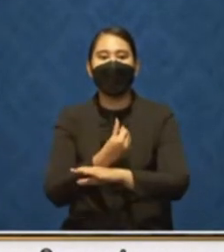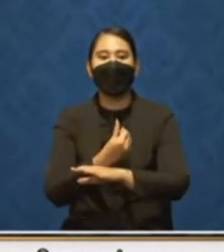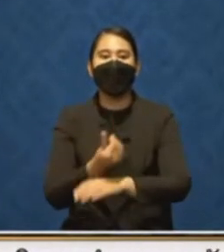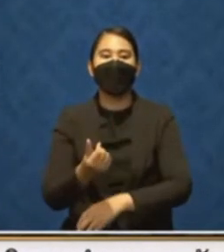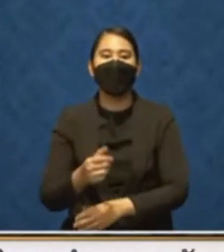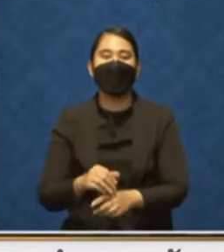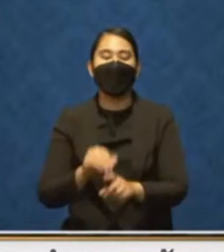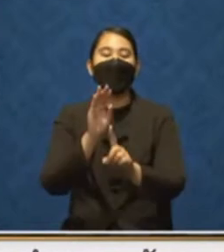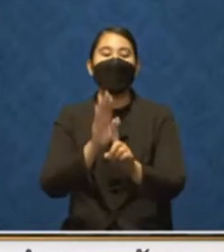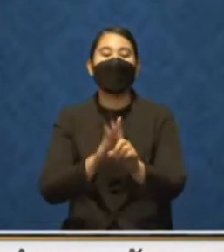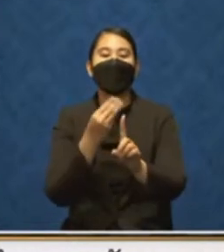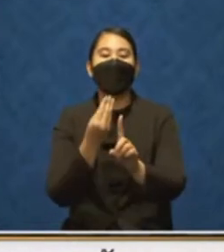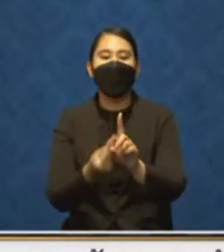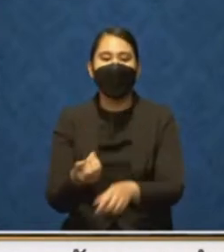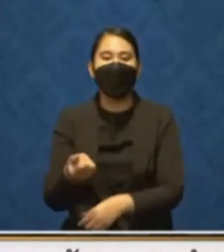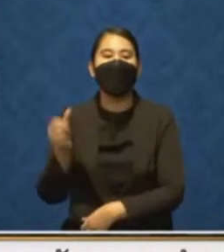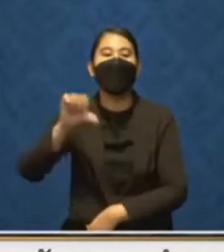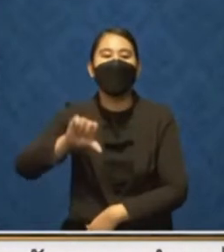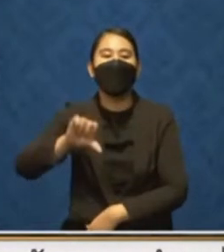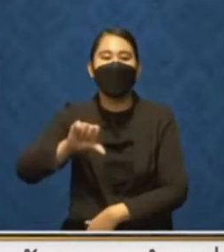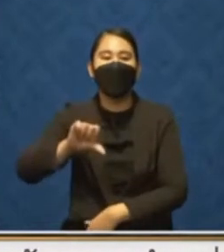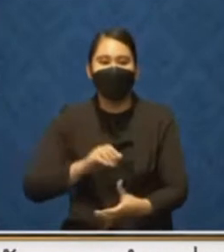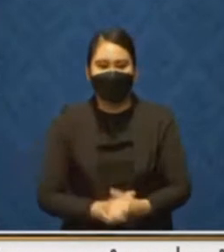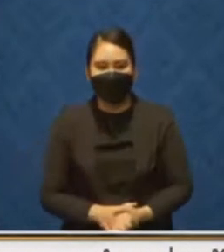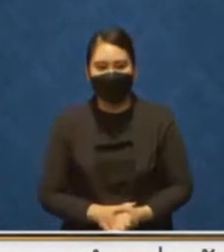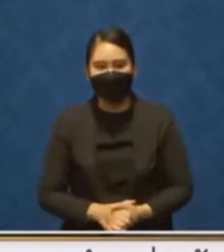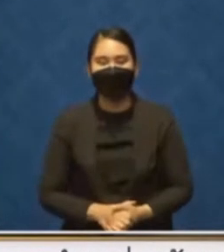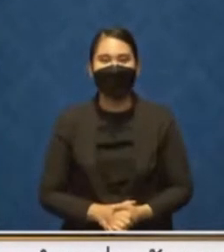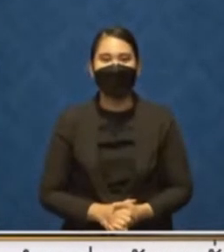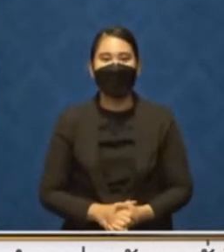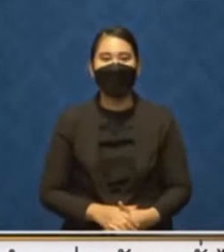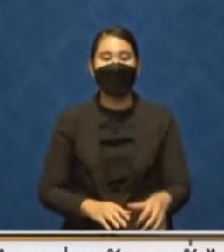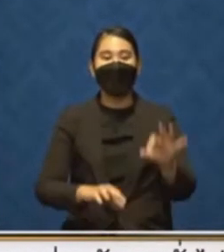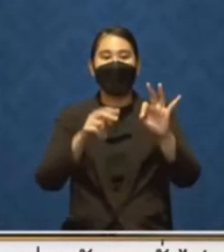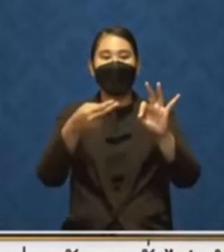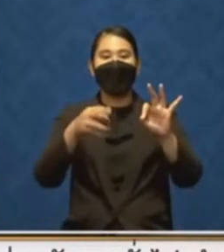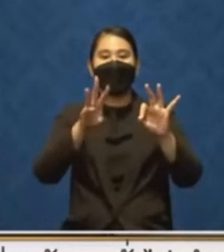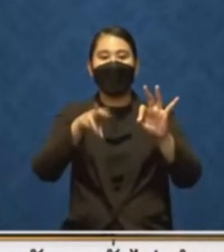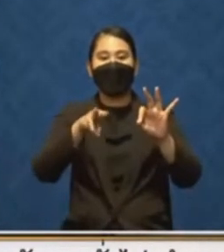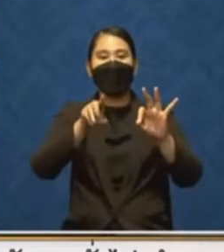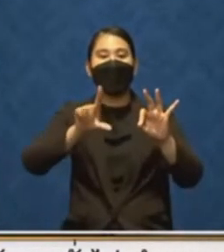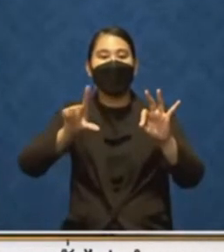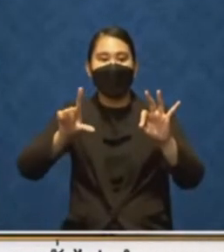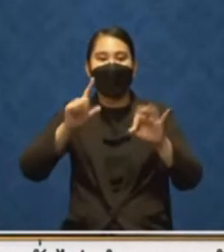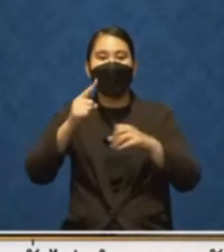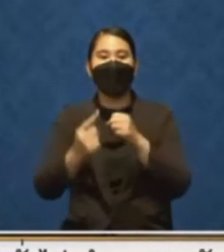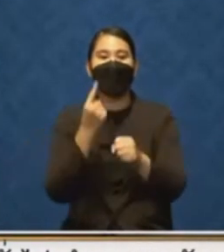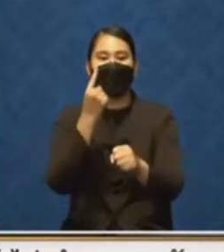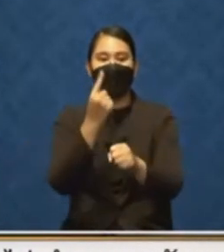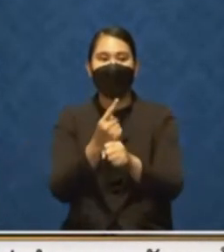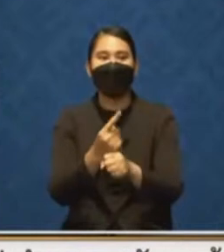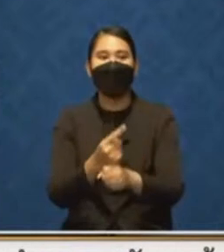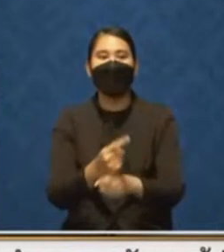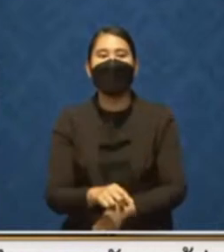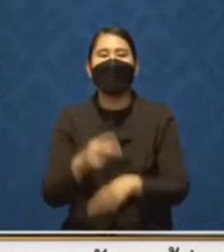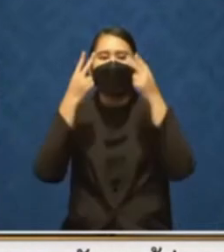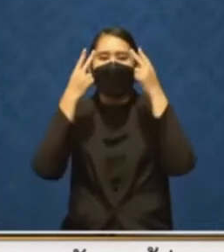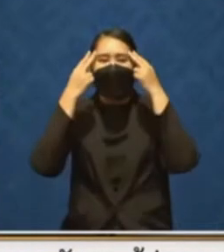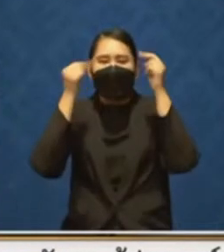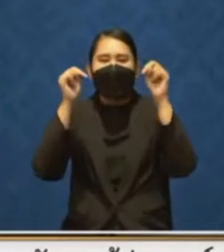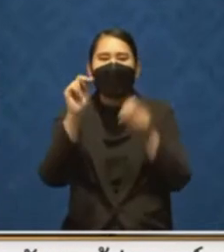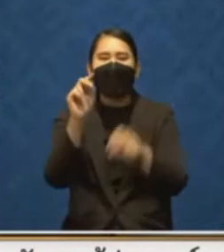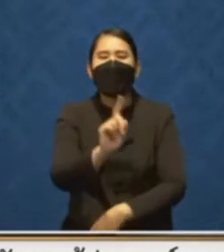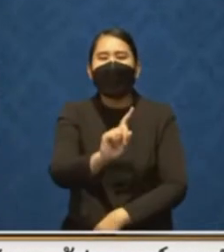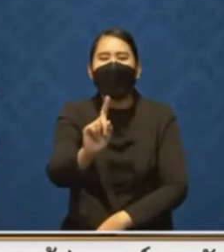สถานที่ตรงกับเก้าหมื่นหกพันล้านบาทต่อปีท่านนายกอยู่ที่ไหนท่านช่วยออกมาตอบที